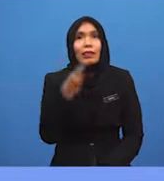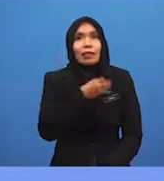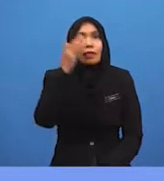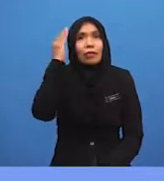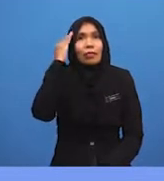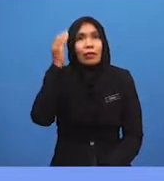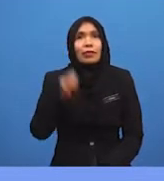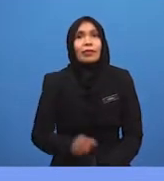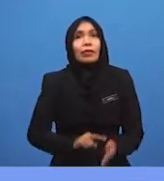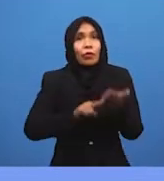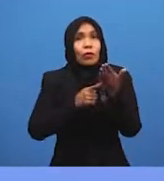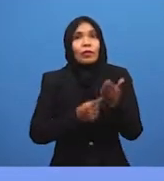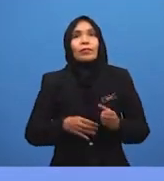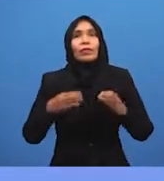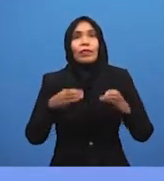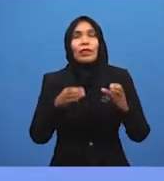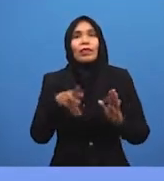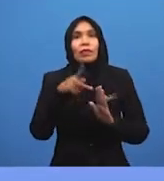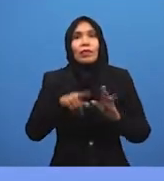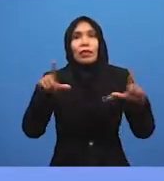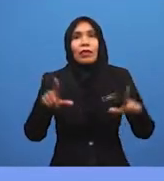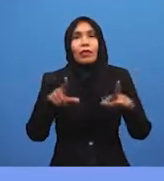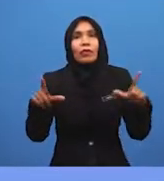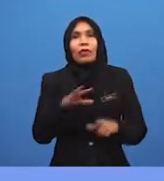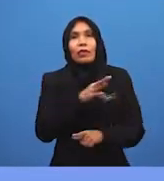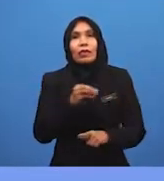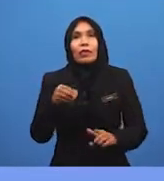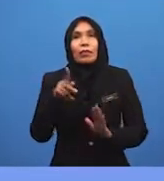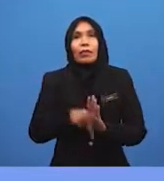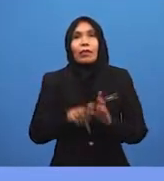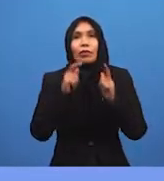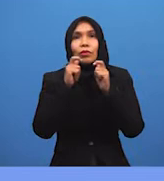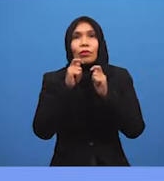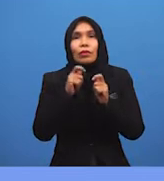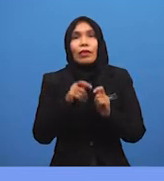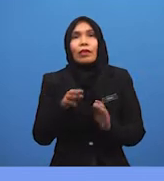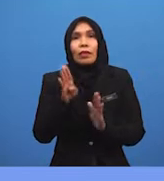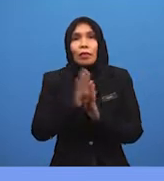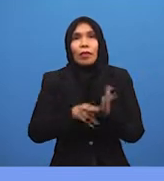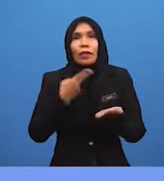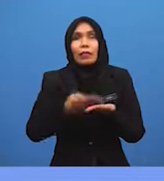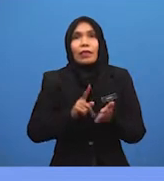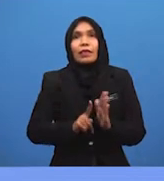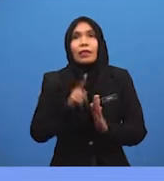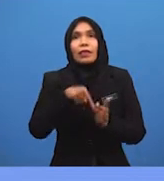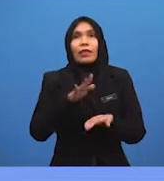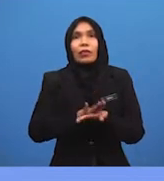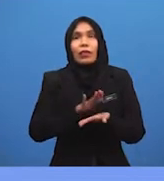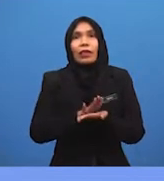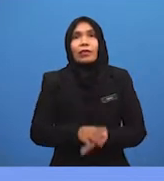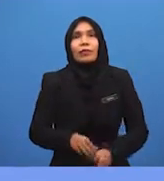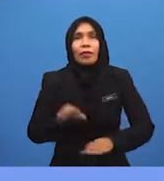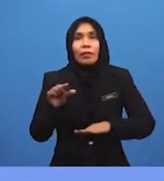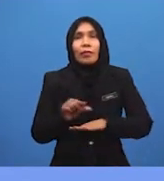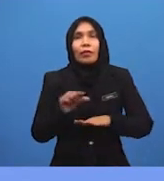kembali cara-cara perlakuan dan pertuturan berhemat tinggi di sekolah. Pertama, menggunakan